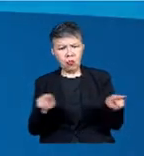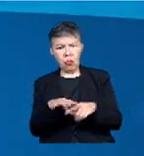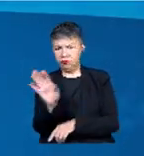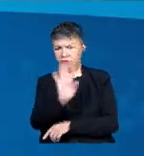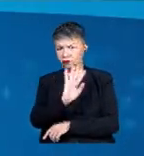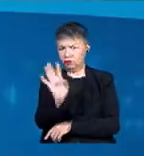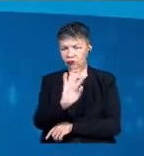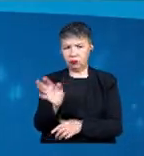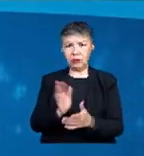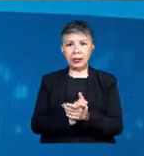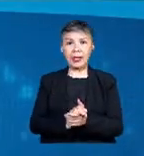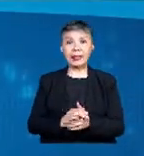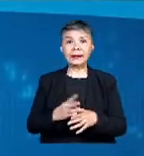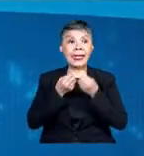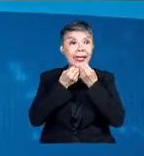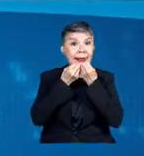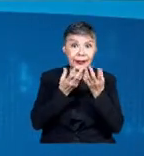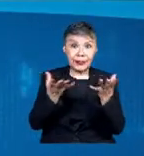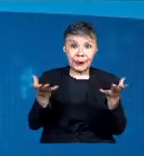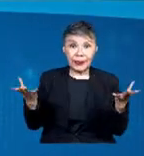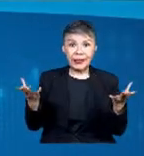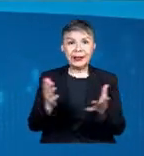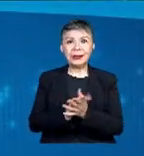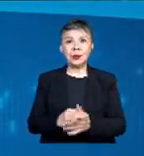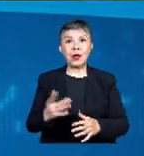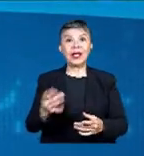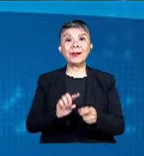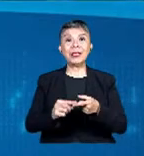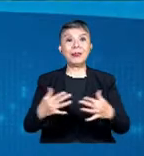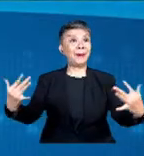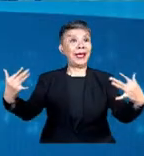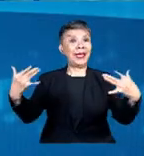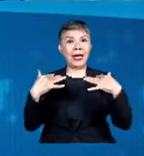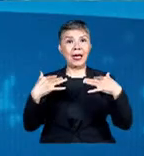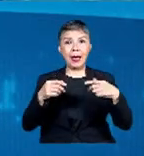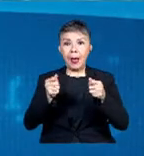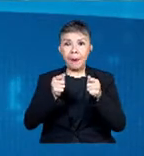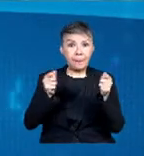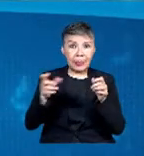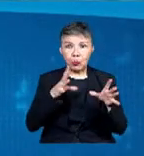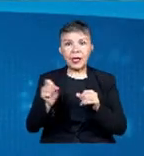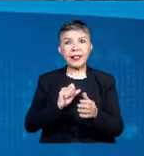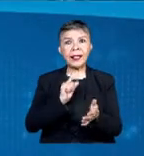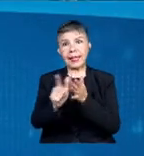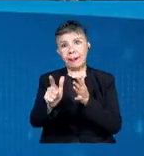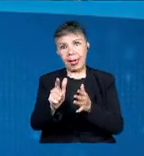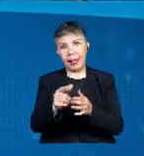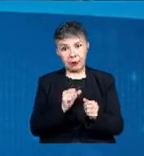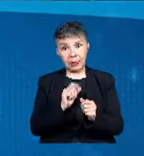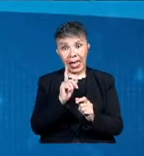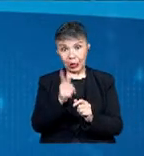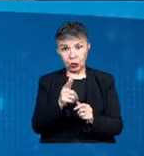tidak ada pembeda. Maka saya menghimbau, meminta betul kepada teman-teman media untuk kita juga meriahkan